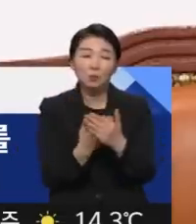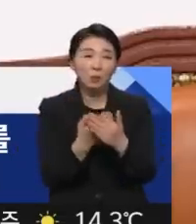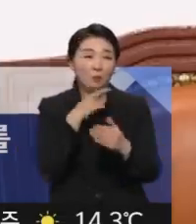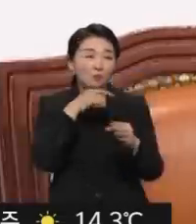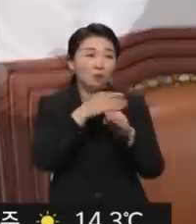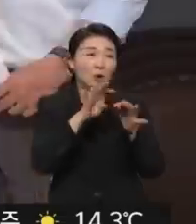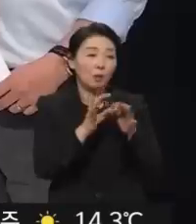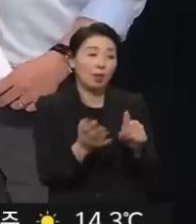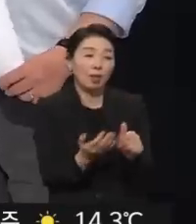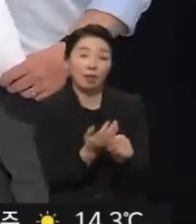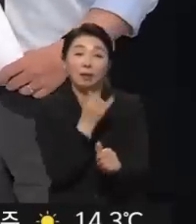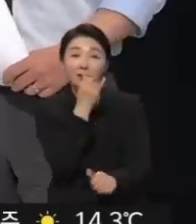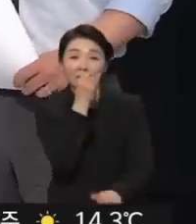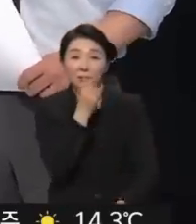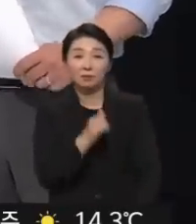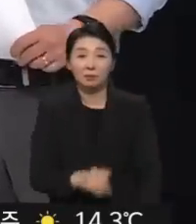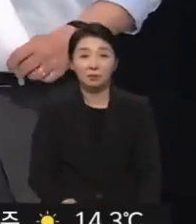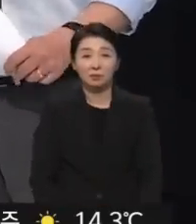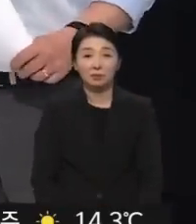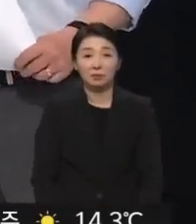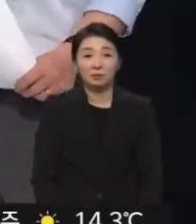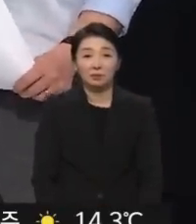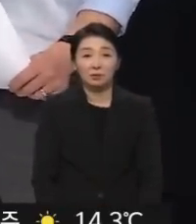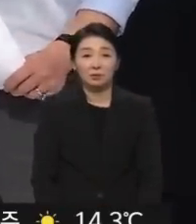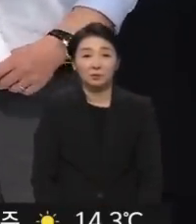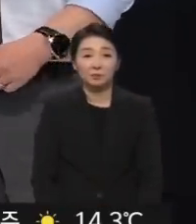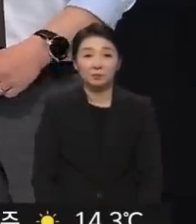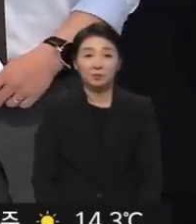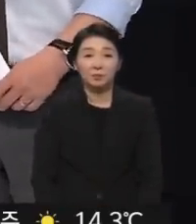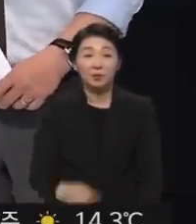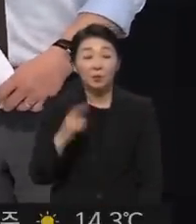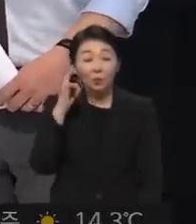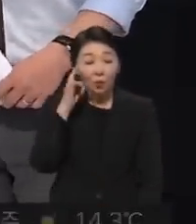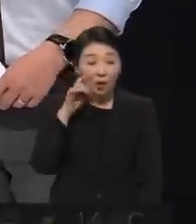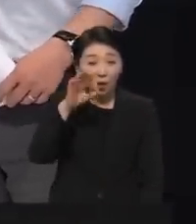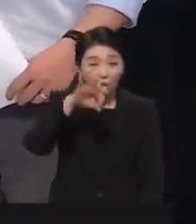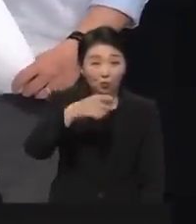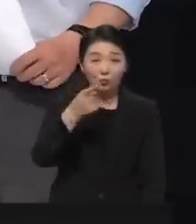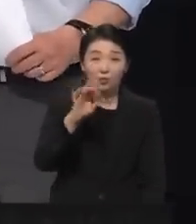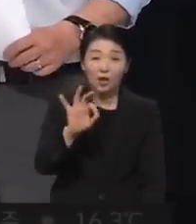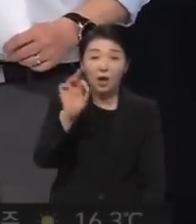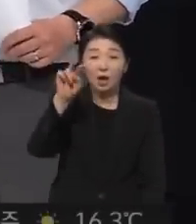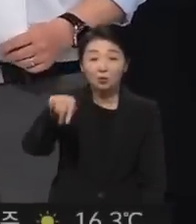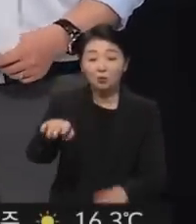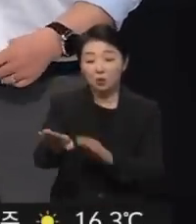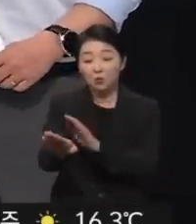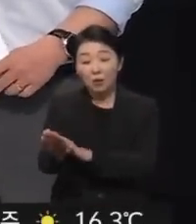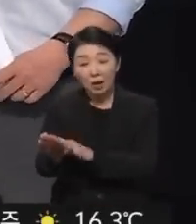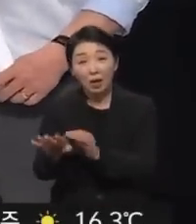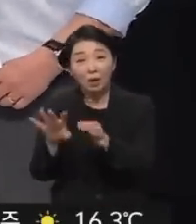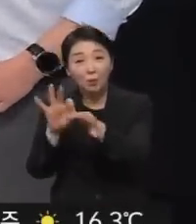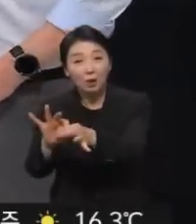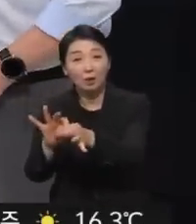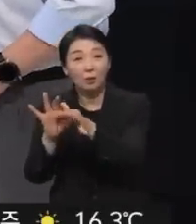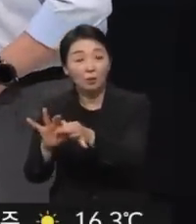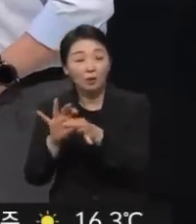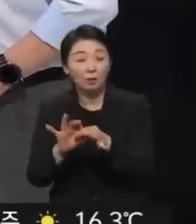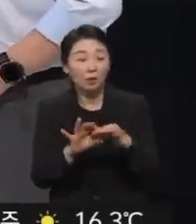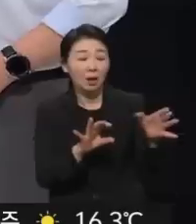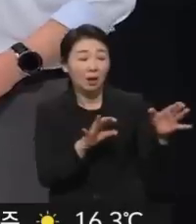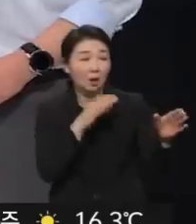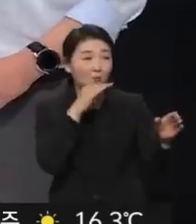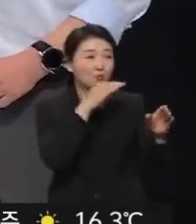있습니다. 확실한 우향우 덕분일까요? 국정운영 긍정평가 이유 가운데